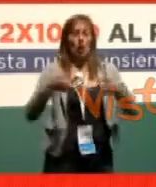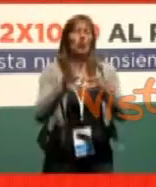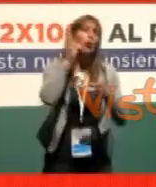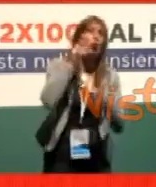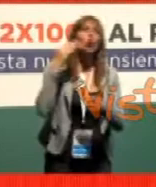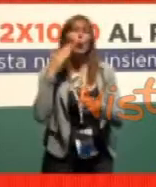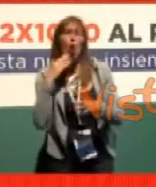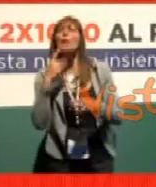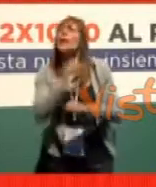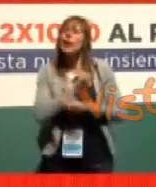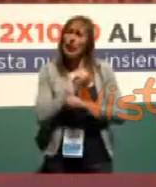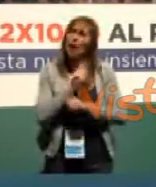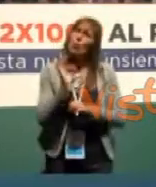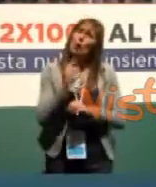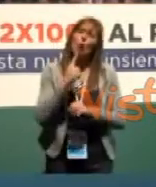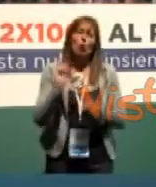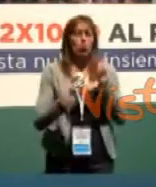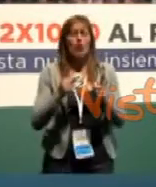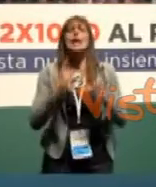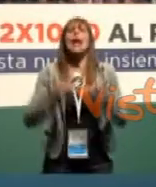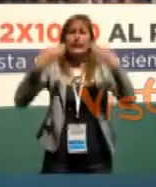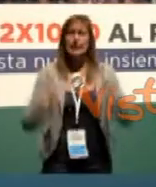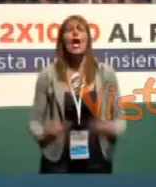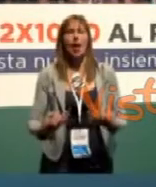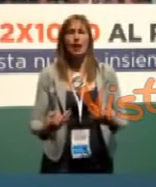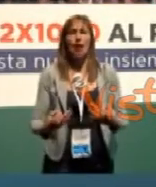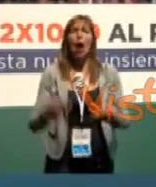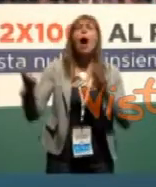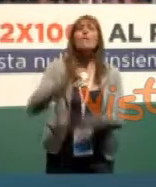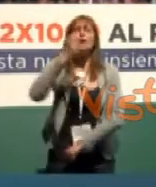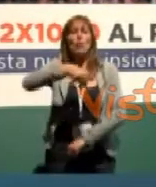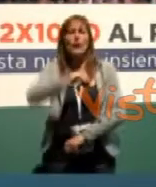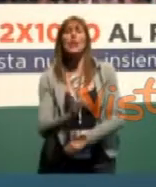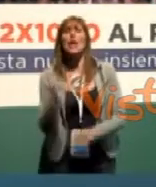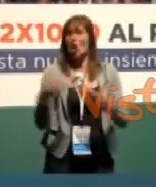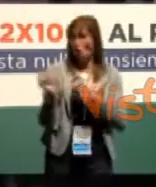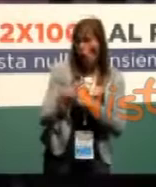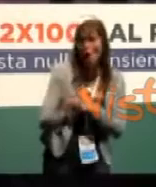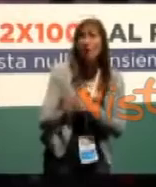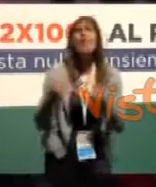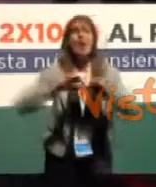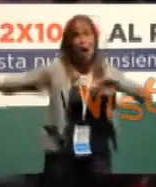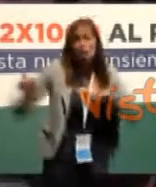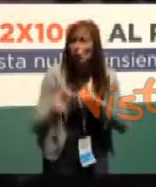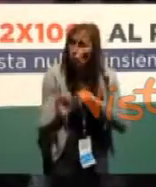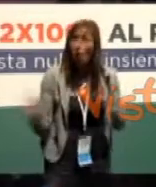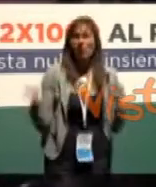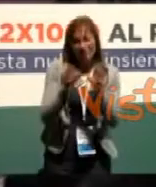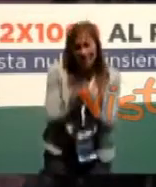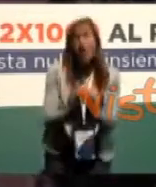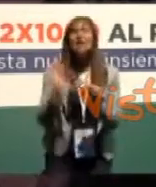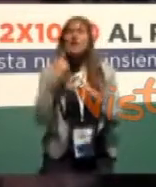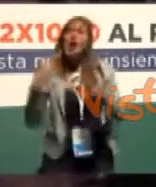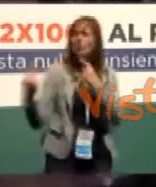una cosa seria. Ha vinto il PD che non litiga, che non si scinde, che quando c'è da discutere